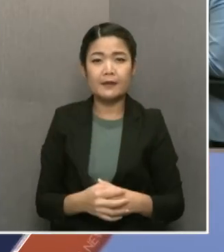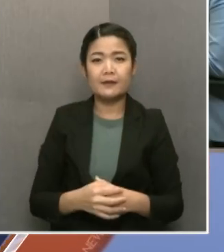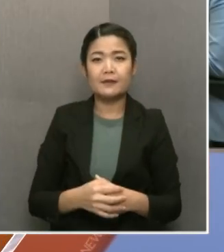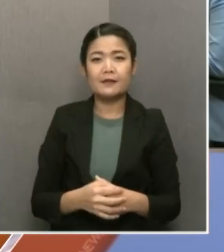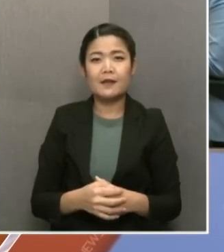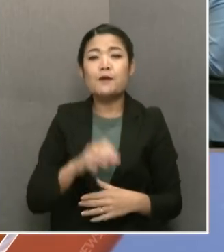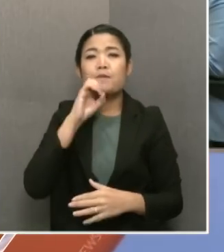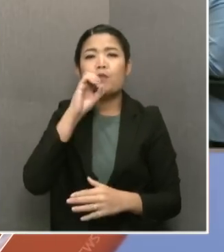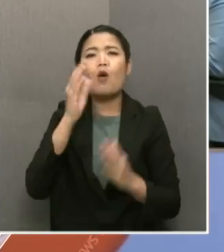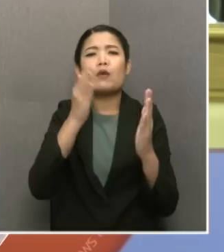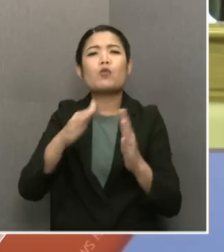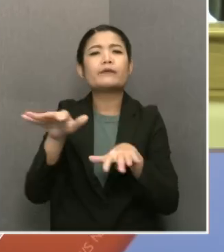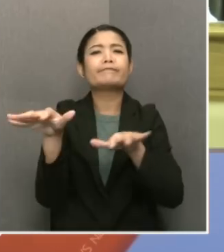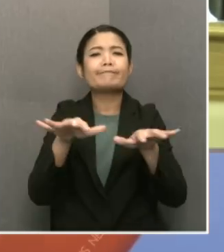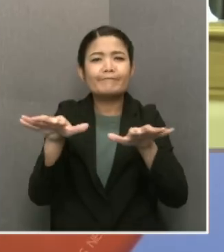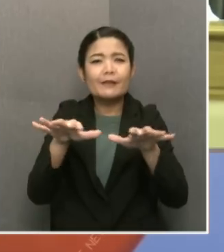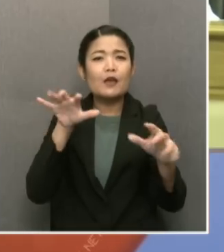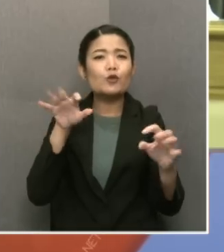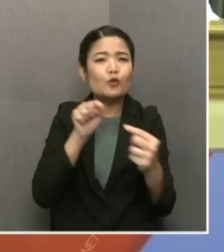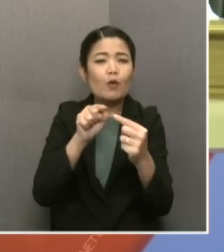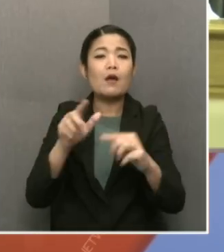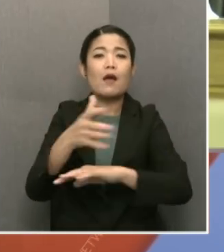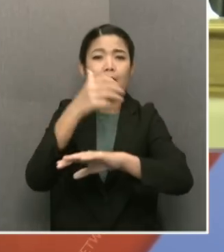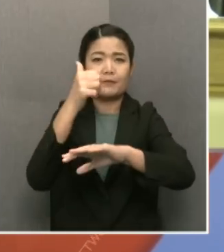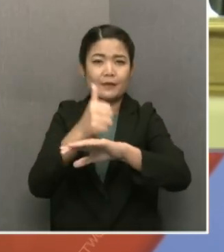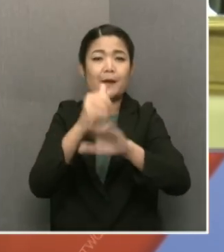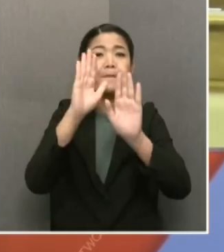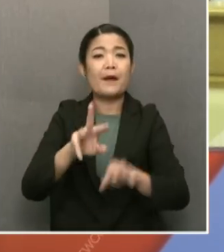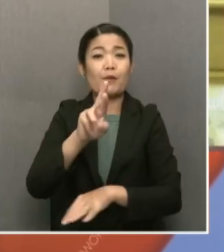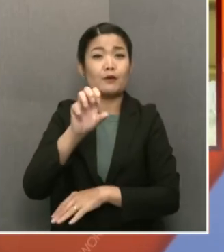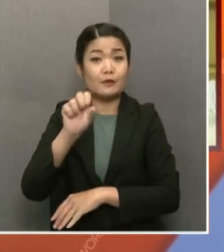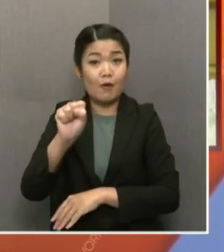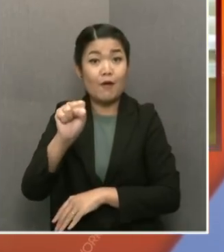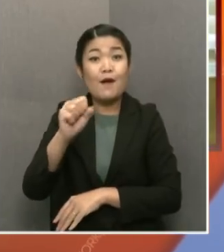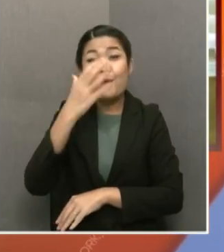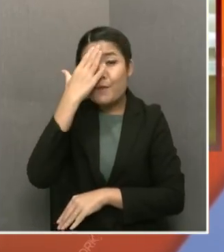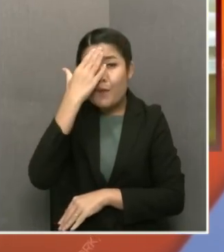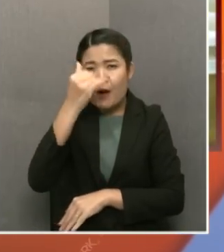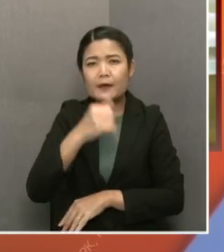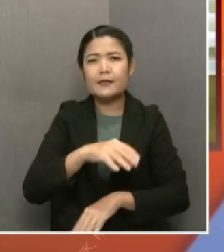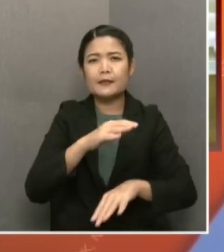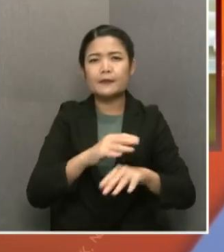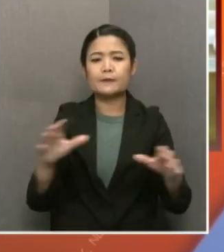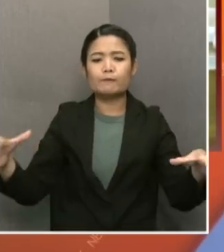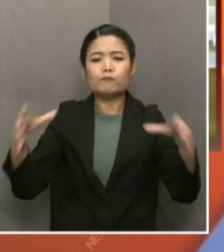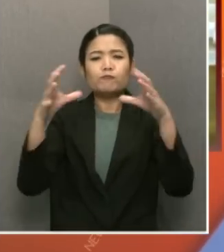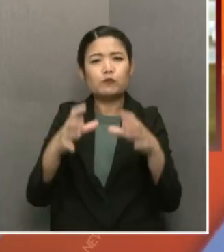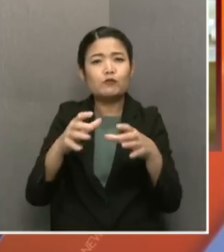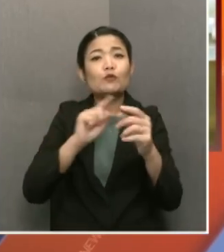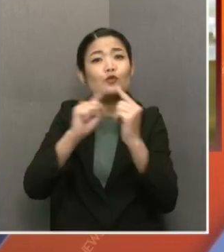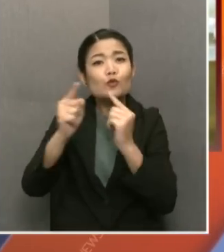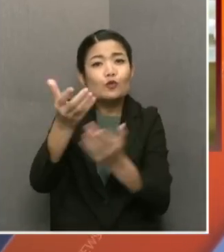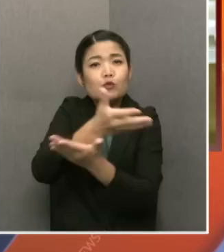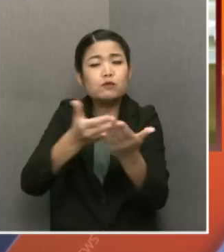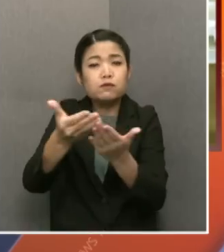ปกติครับในเรื่องของการเมืองแบบรัฐสภานะที่จะต้องมีการพูดคุยกันนะครับแล้วก็การปล่อยข่าว